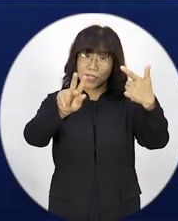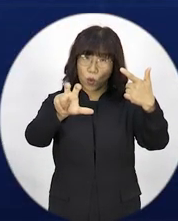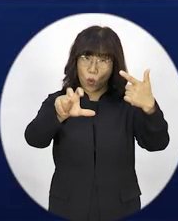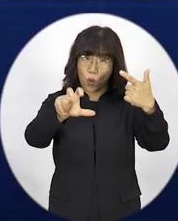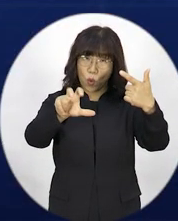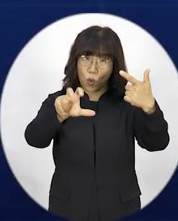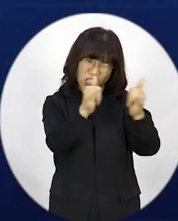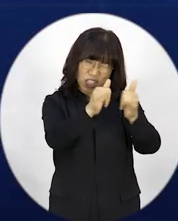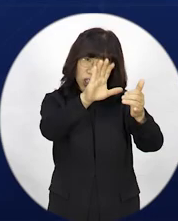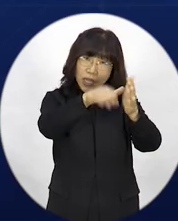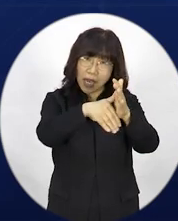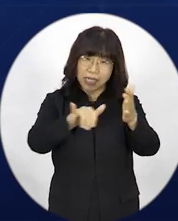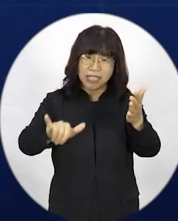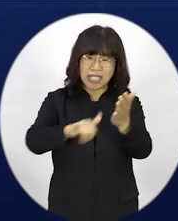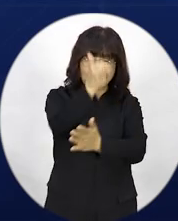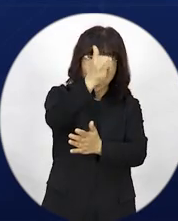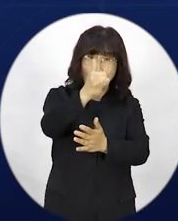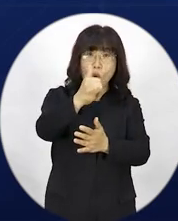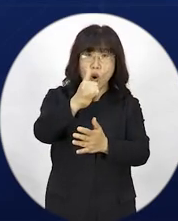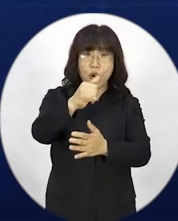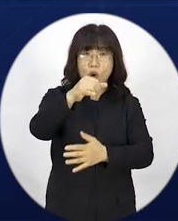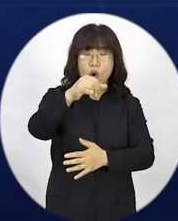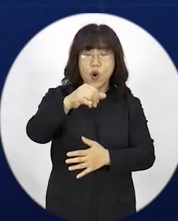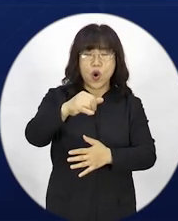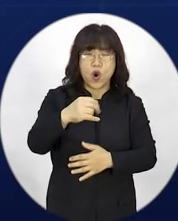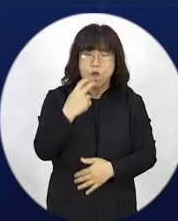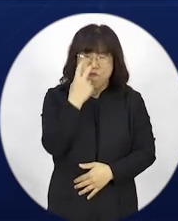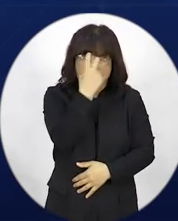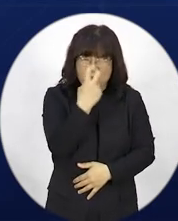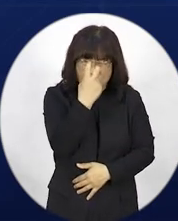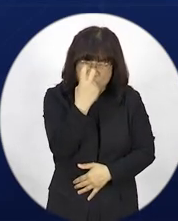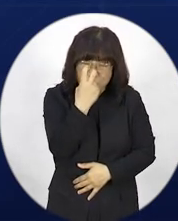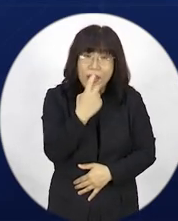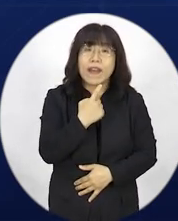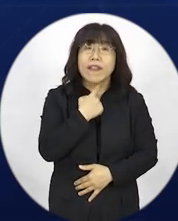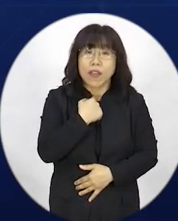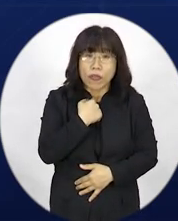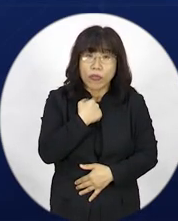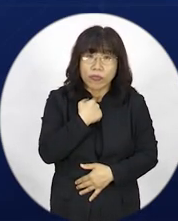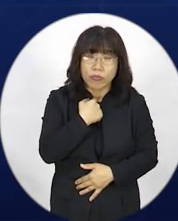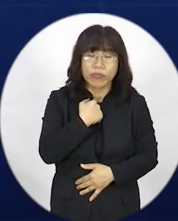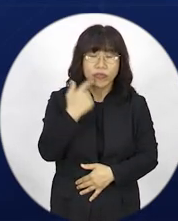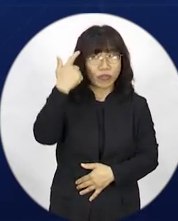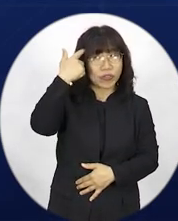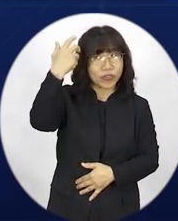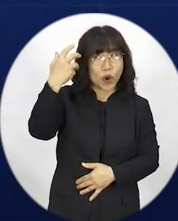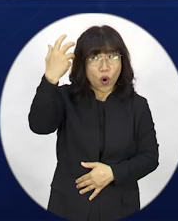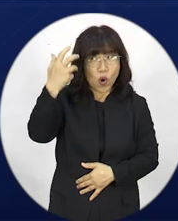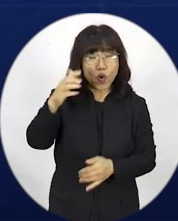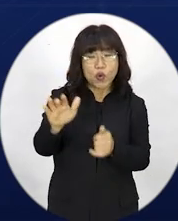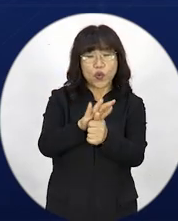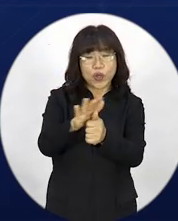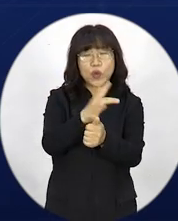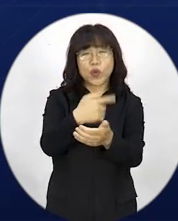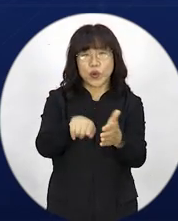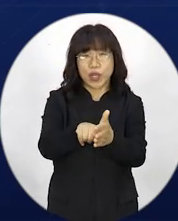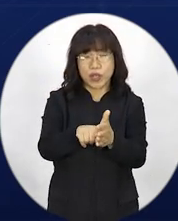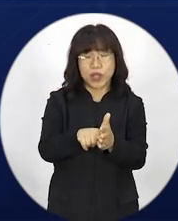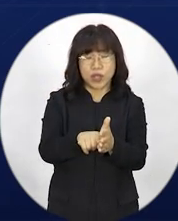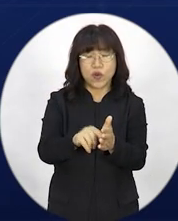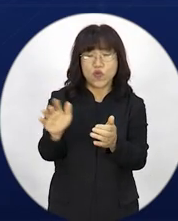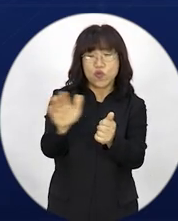전쟁 당시 김포 비행장을 사수하다 전사한 개화산 전투 호국 영령들의 넋을 기리기 위한 충혼